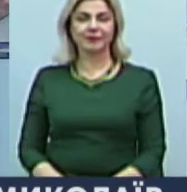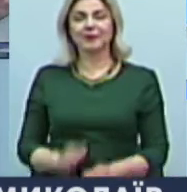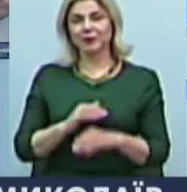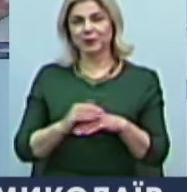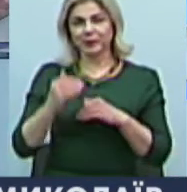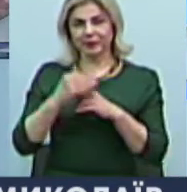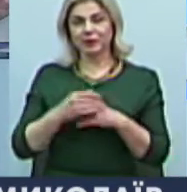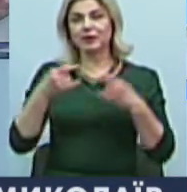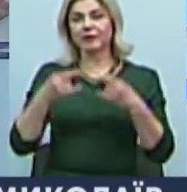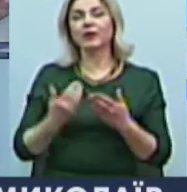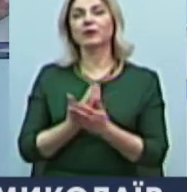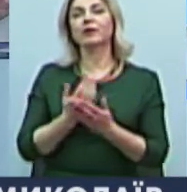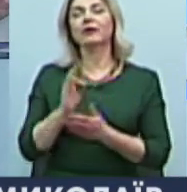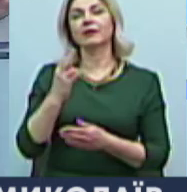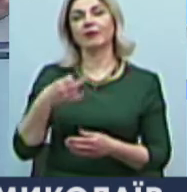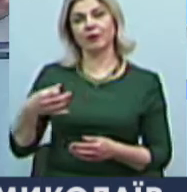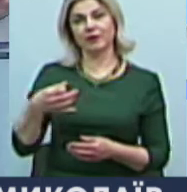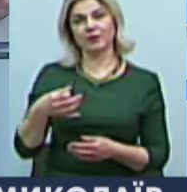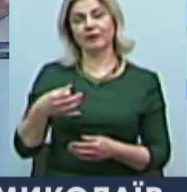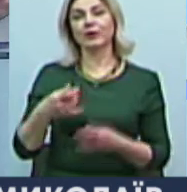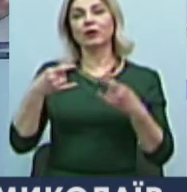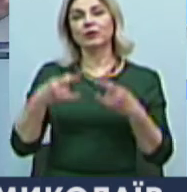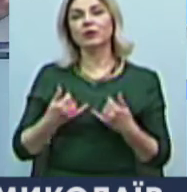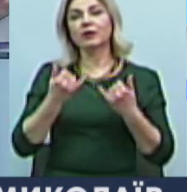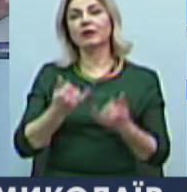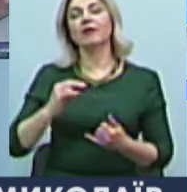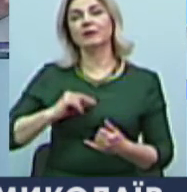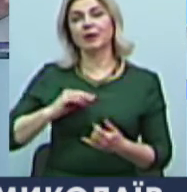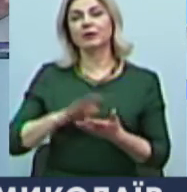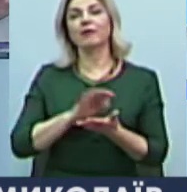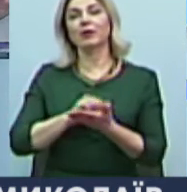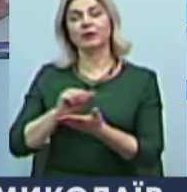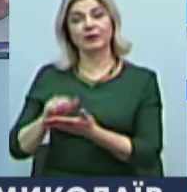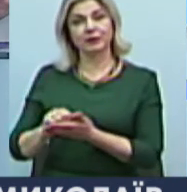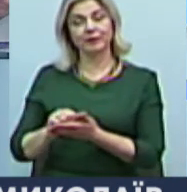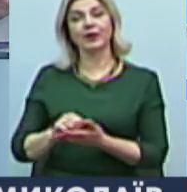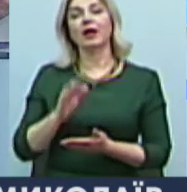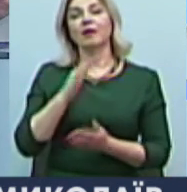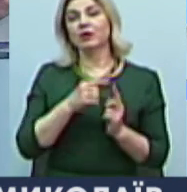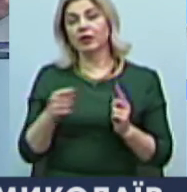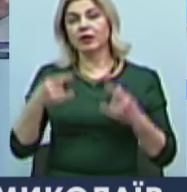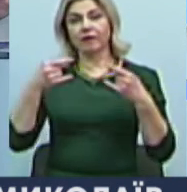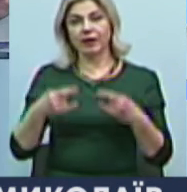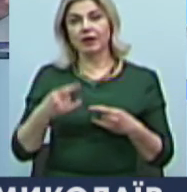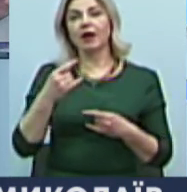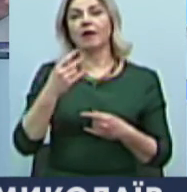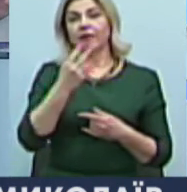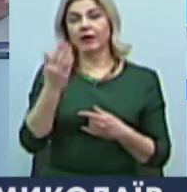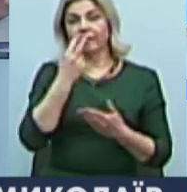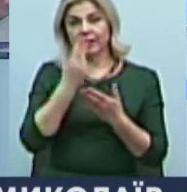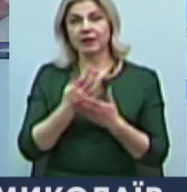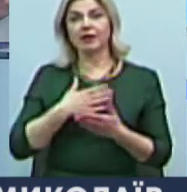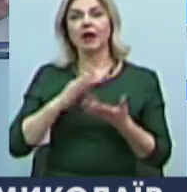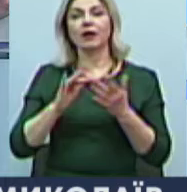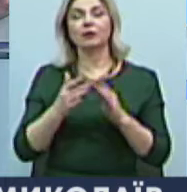Доброго вечора. В ефірі телевізійні новини Миколаївщини. У студії для вас працює Володимир Степанов. Протягом ефіру на екранах ви бачитимете нашу